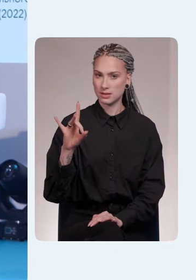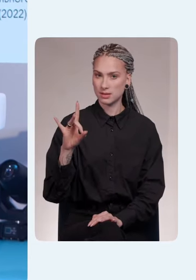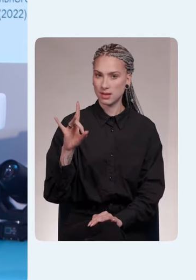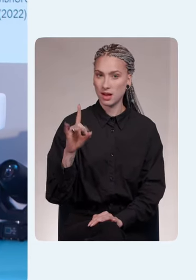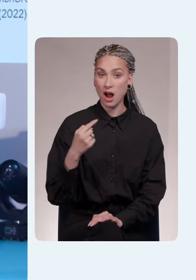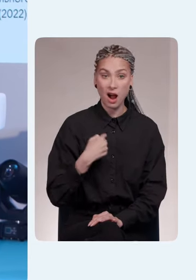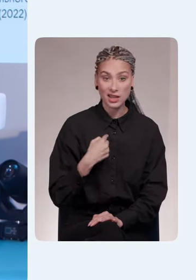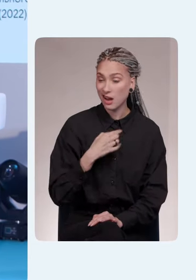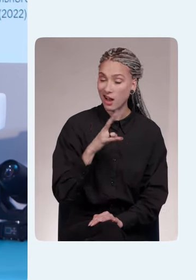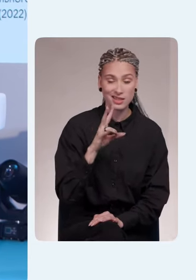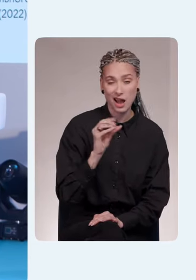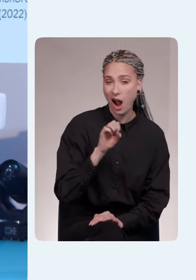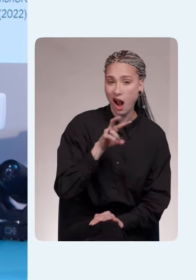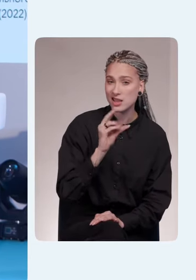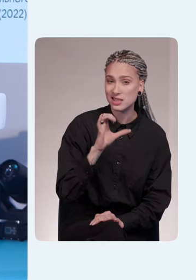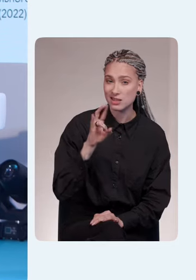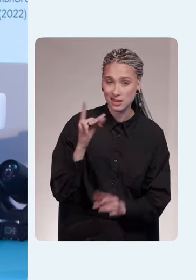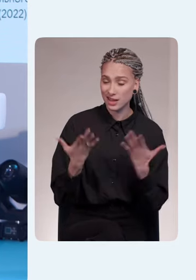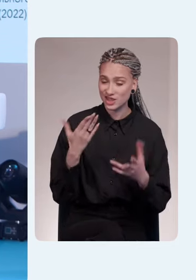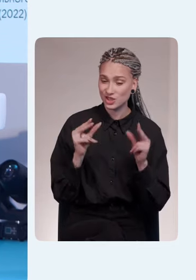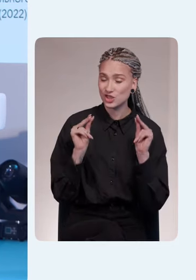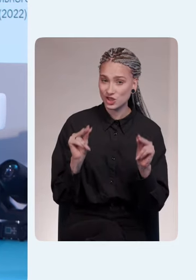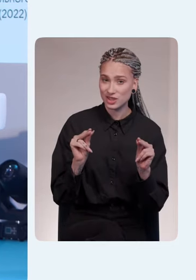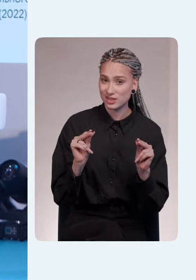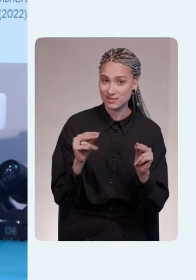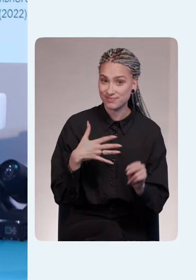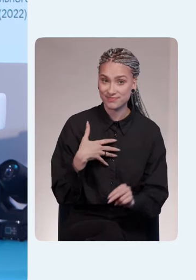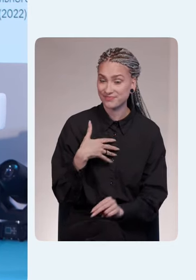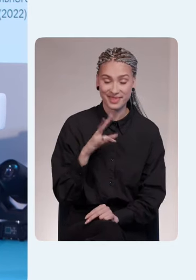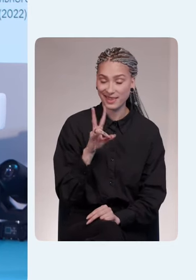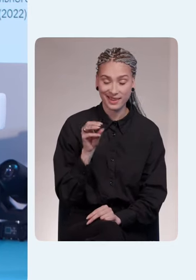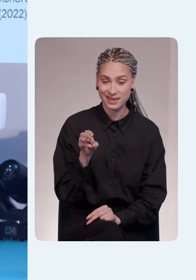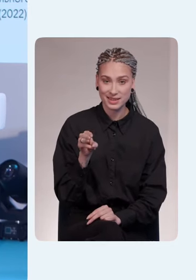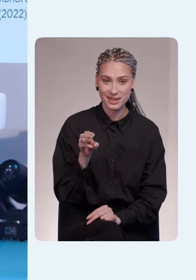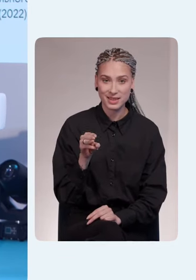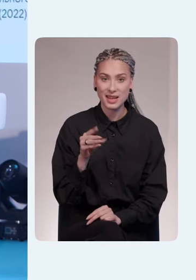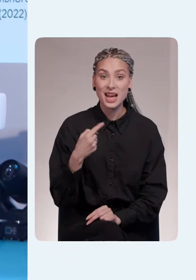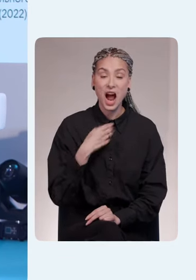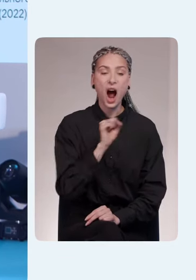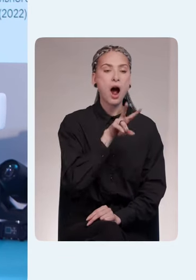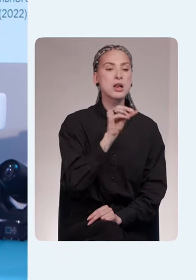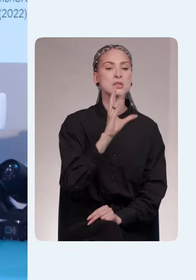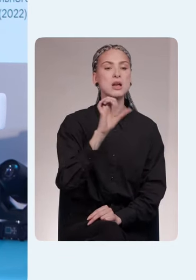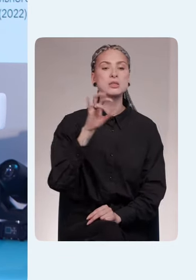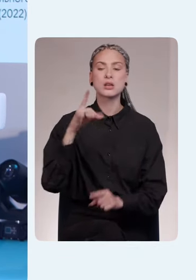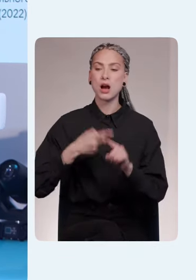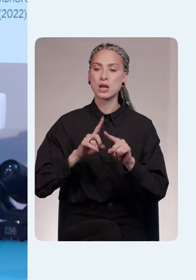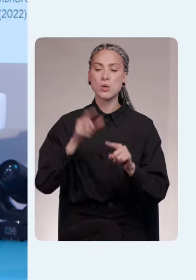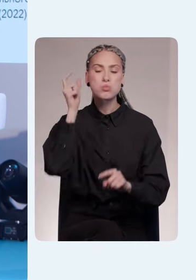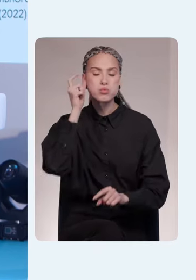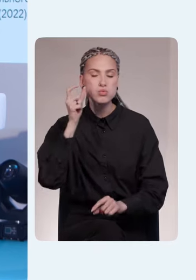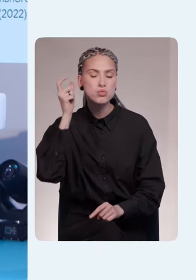А я далеко не Александр, если честно. Вообще далеко нет. Потому что для меня Александр — это Александр Сергеевич